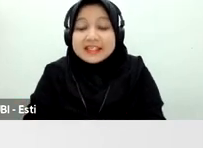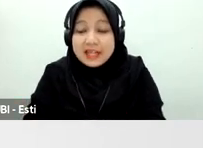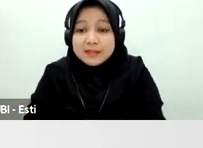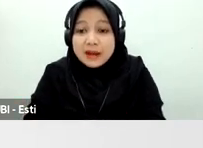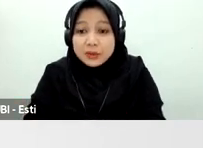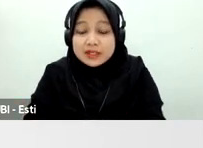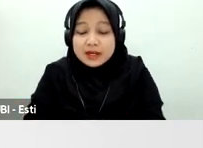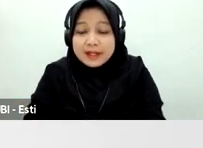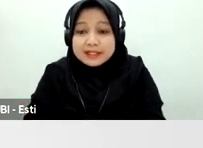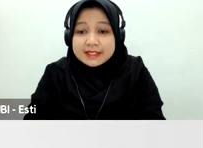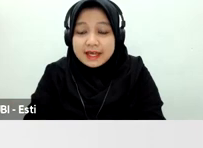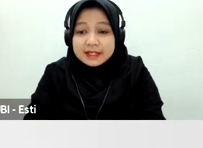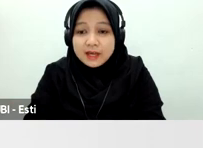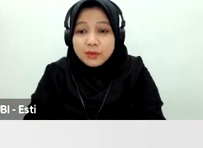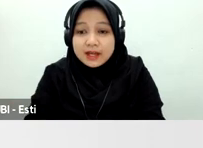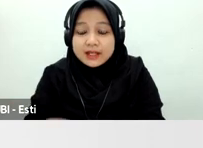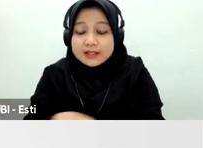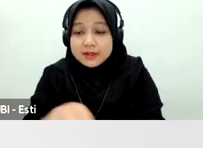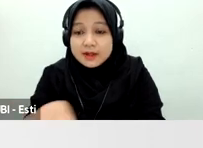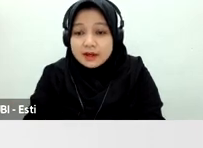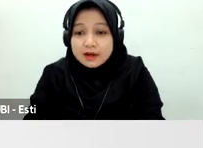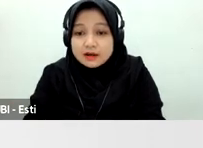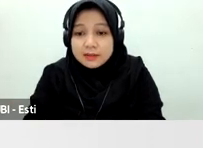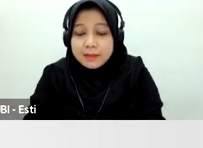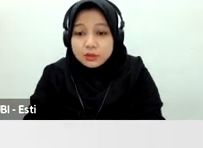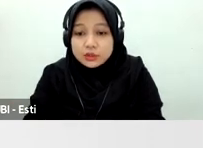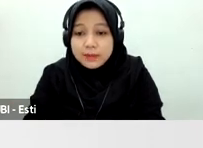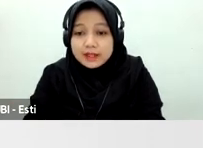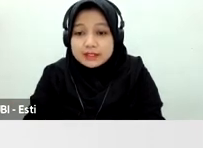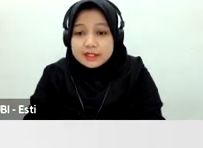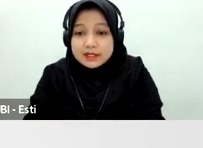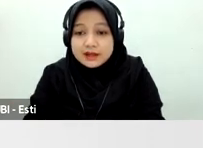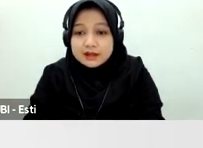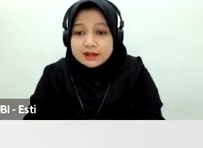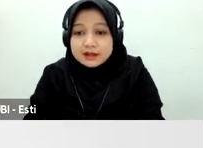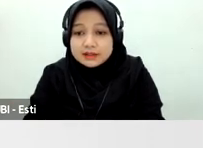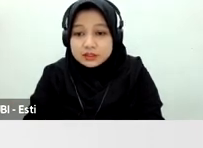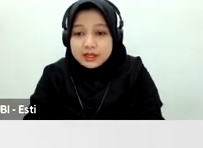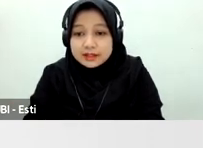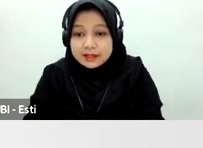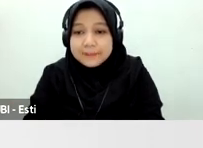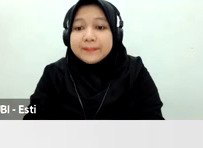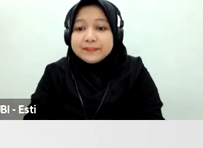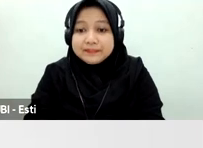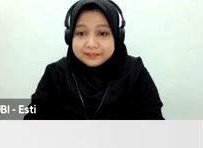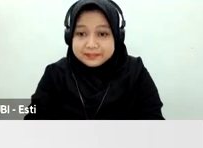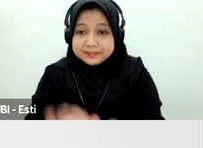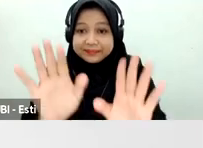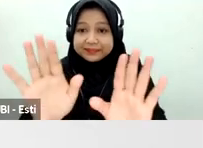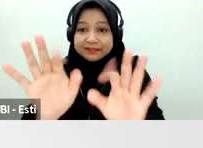Nah setelah dibangun di HP aja di Jakarta mulai ah diuji membangun juga PLG di Yogyakarta